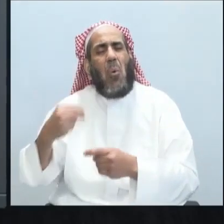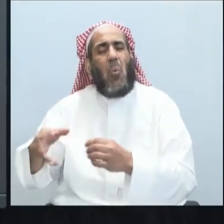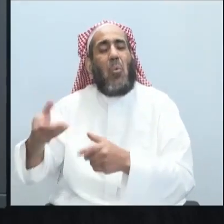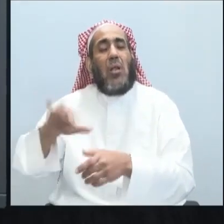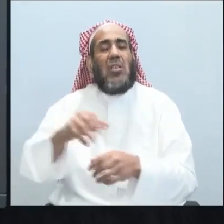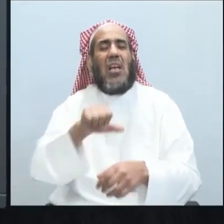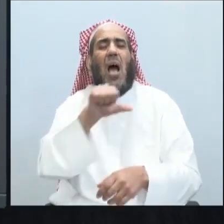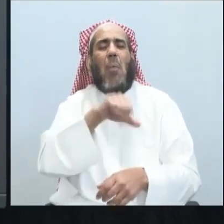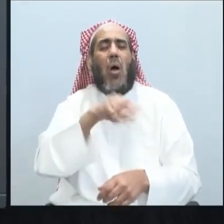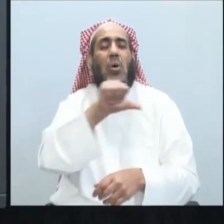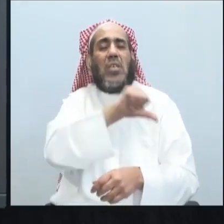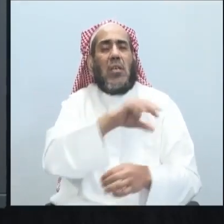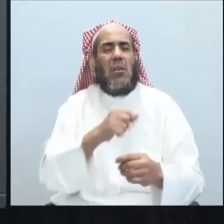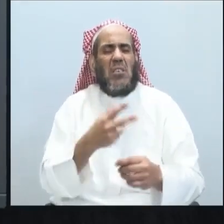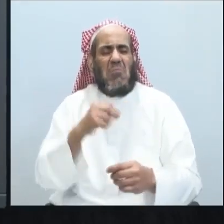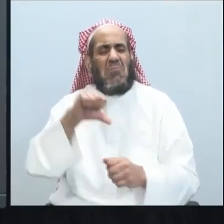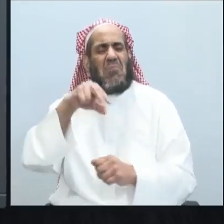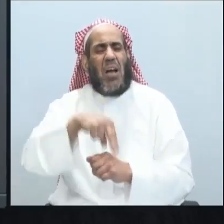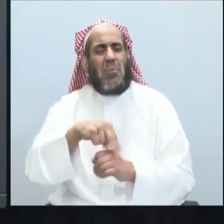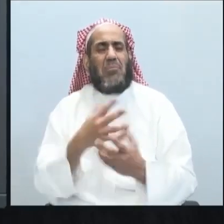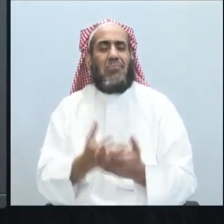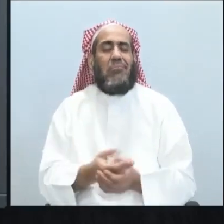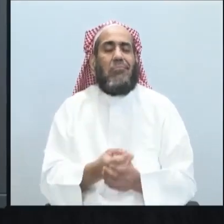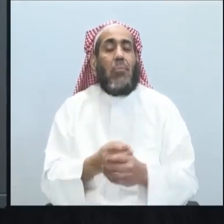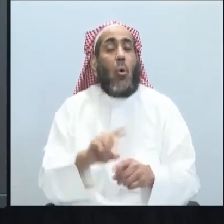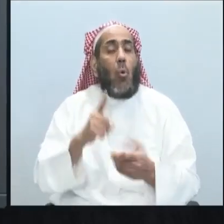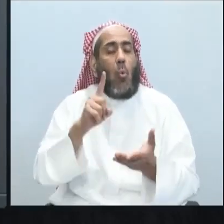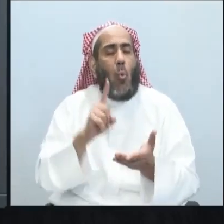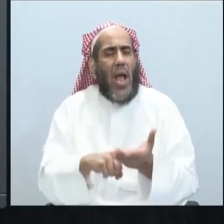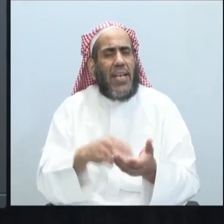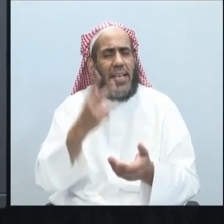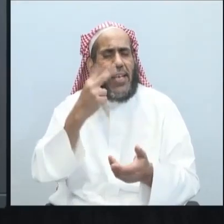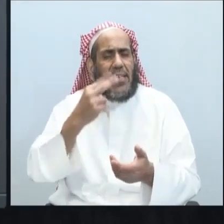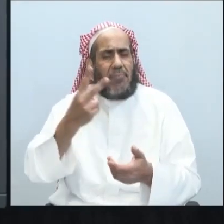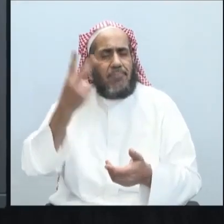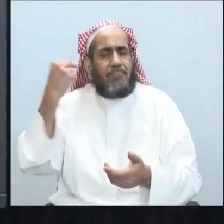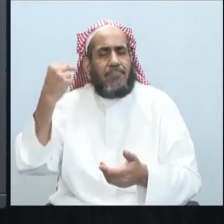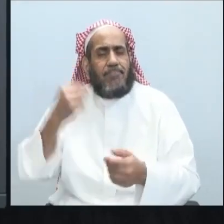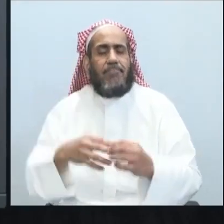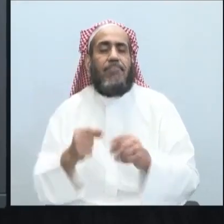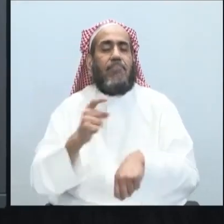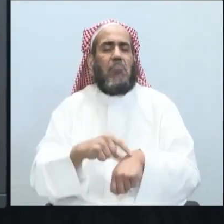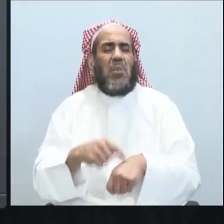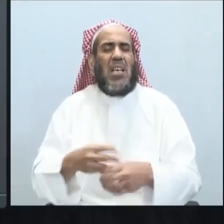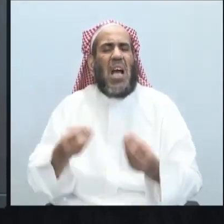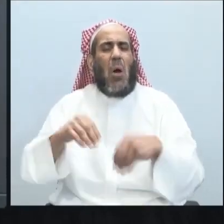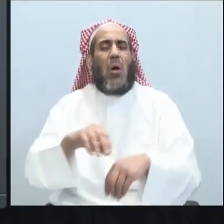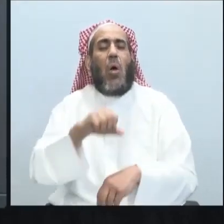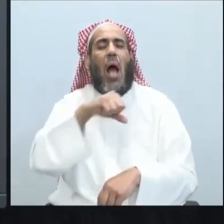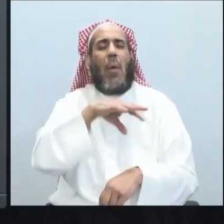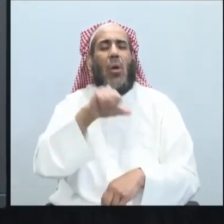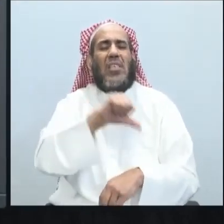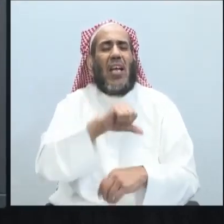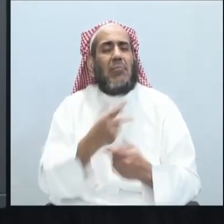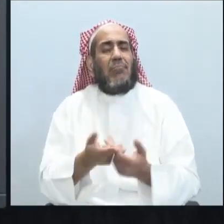ابائك واجدادك فيقول وقبيح بنا وهذا شيء قبيح وان كان العهد قديم جدا وان قدم العهد هوان الاباء والاجداد